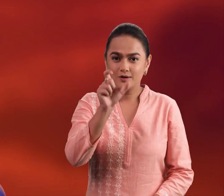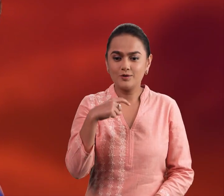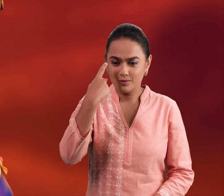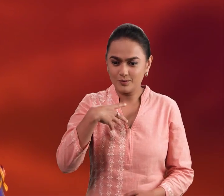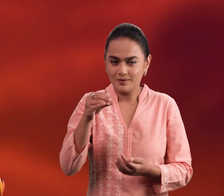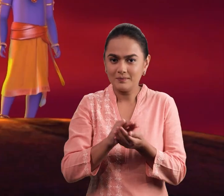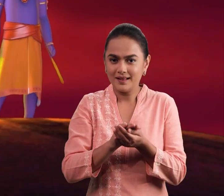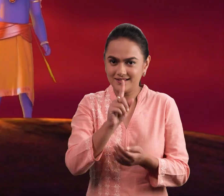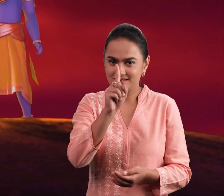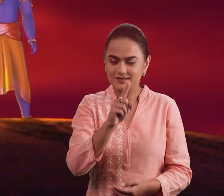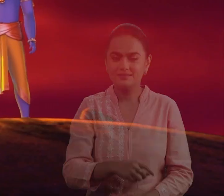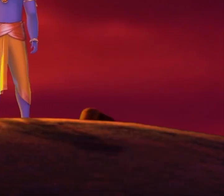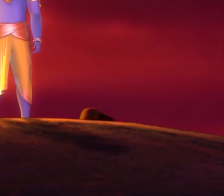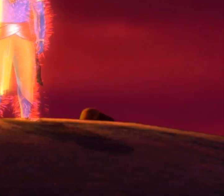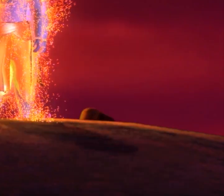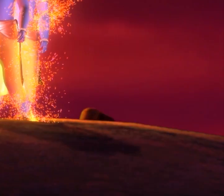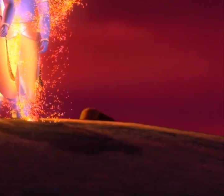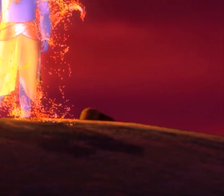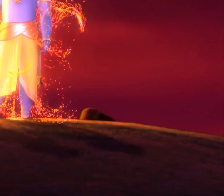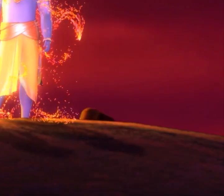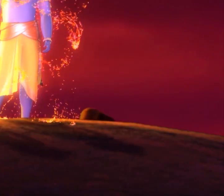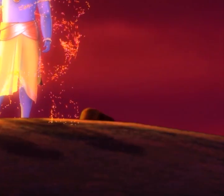एक और बाकी रह गया।